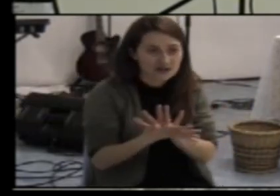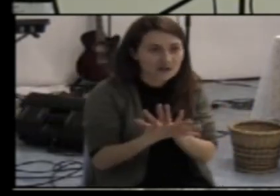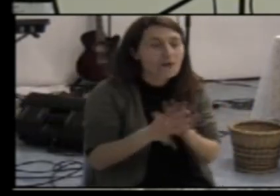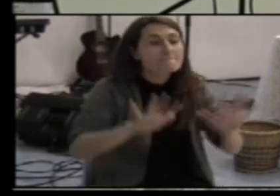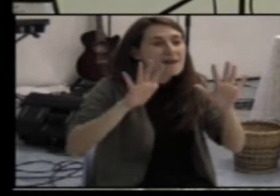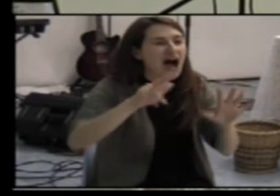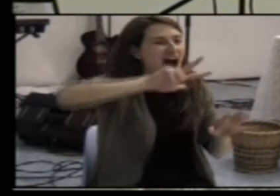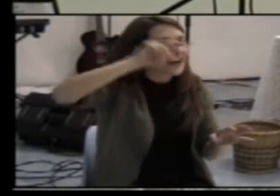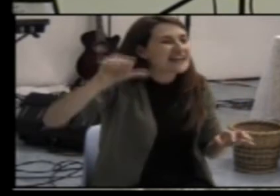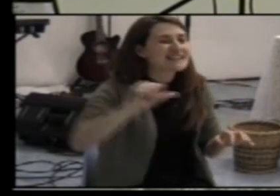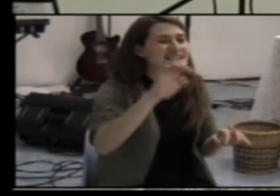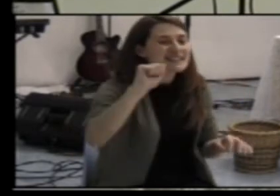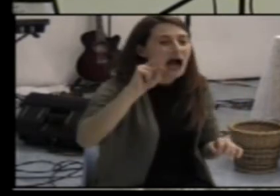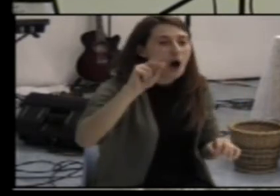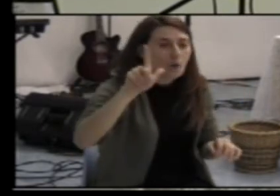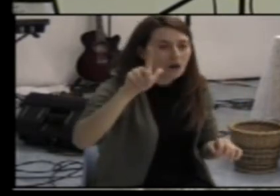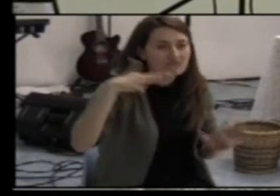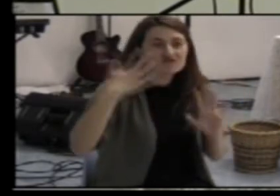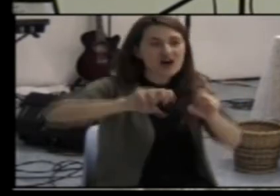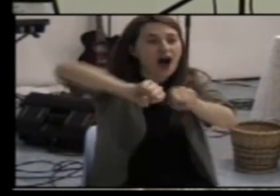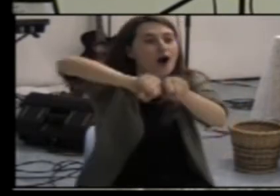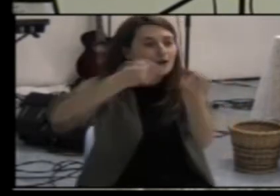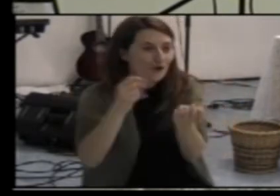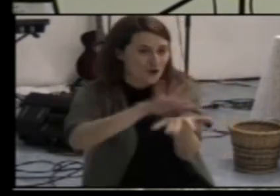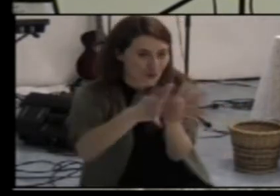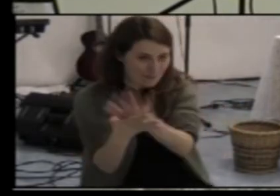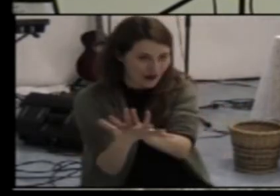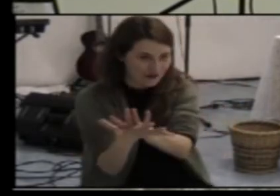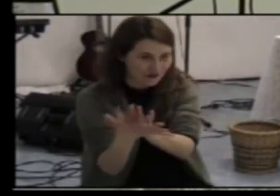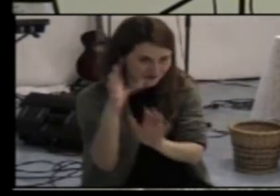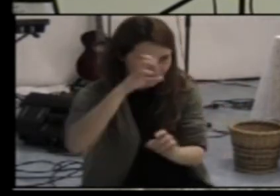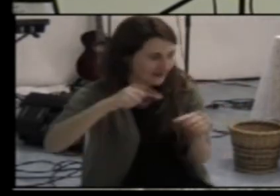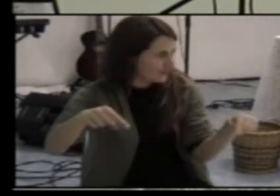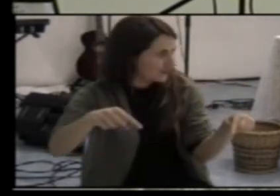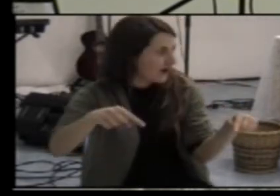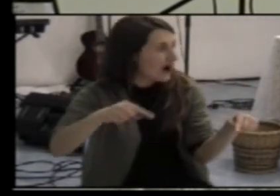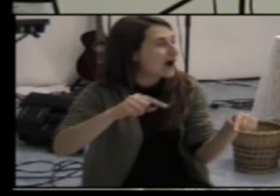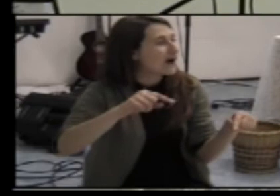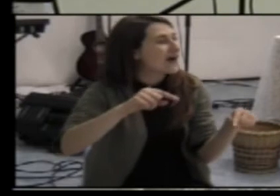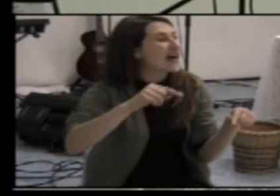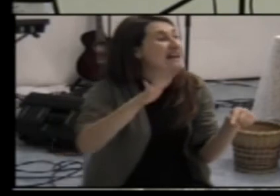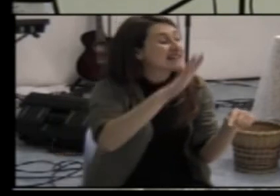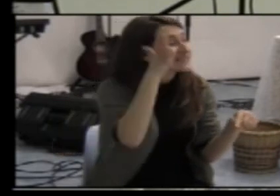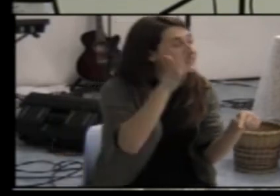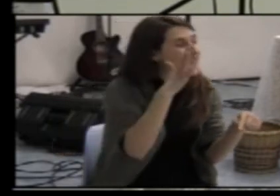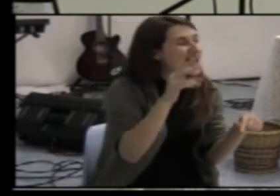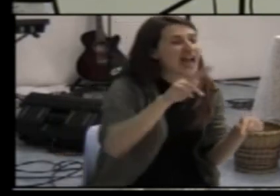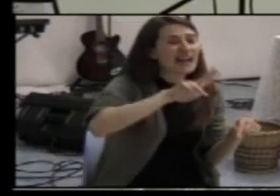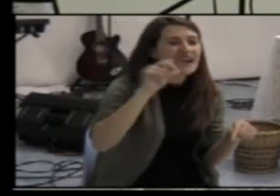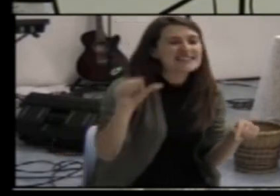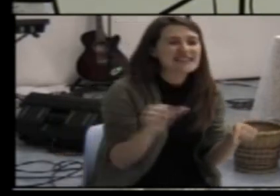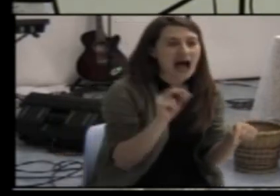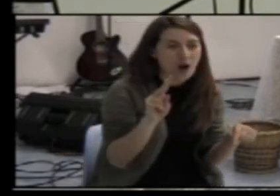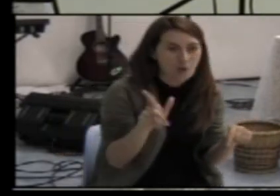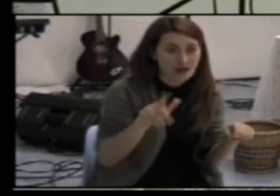Eppure Dio lo ha ritenuto un patto valido. Fratelli e sorelle